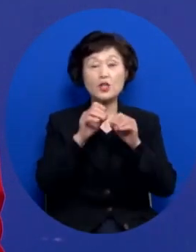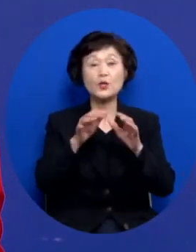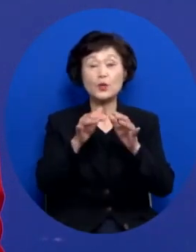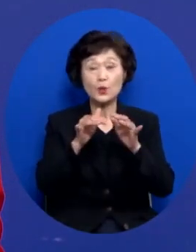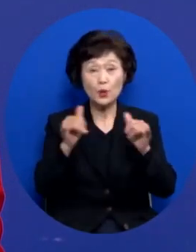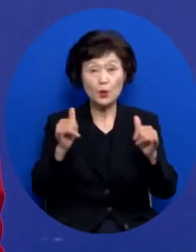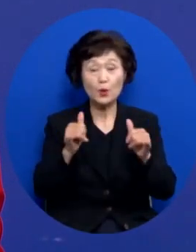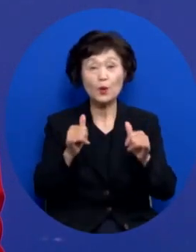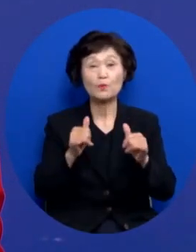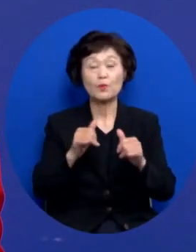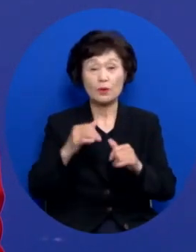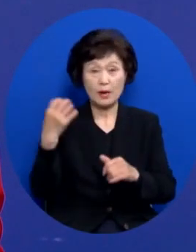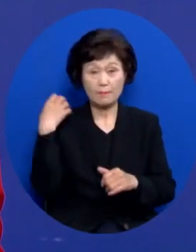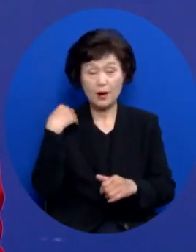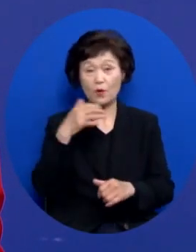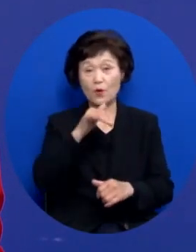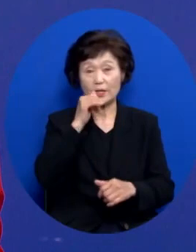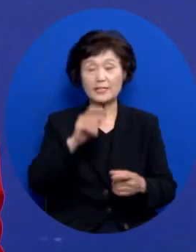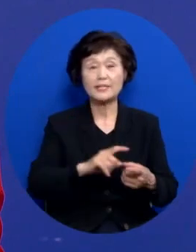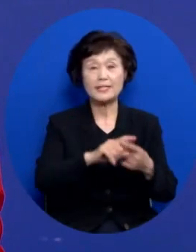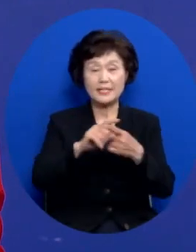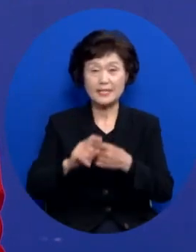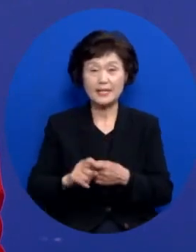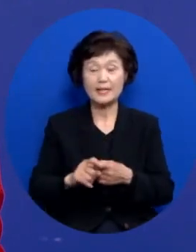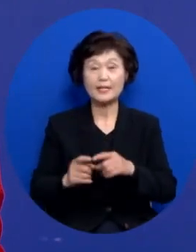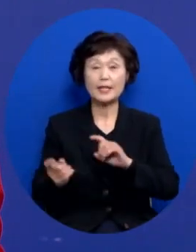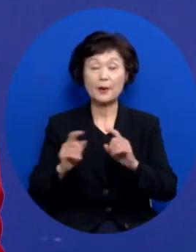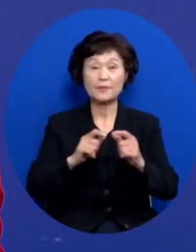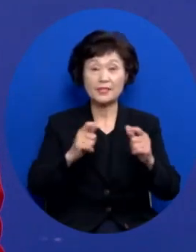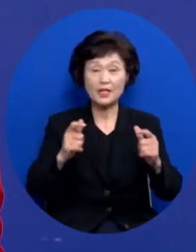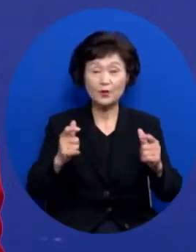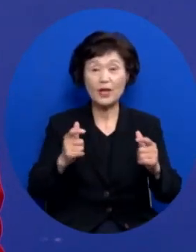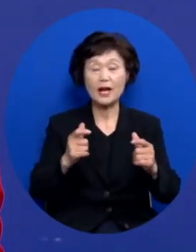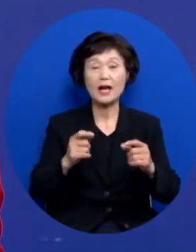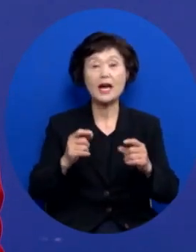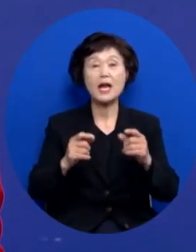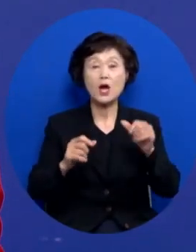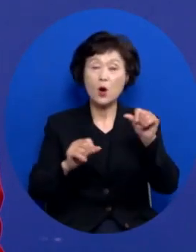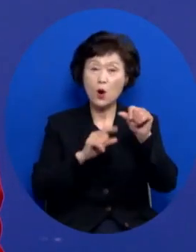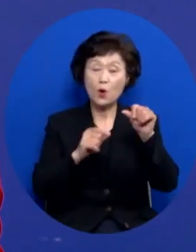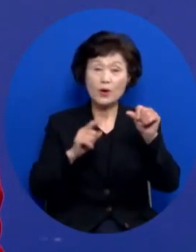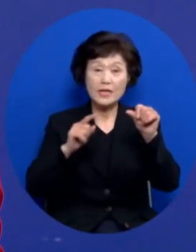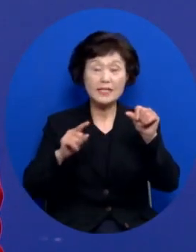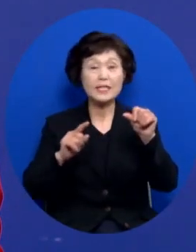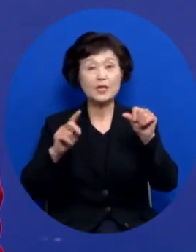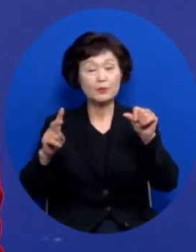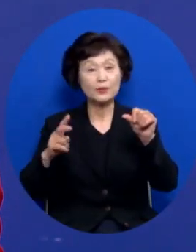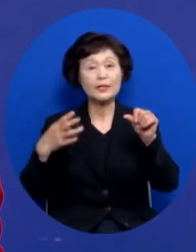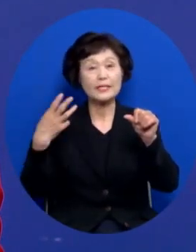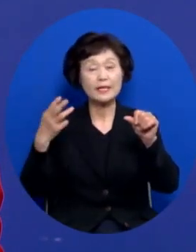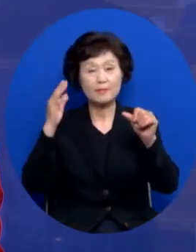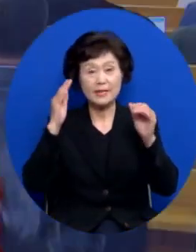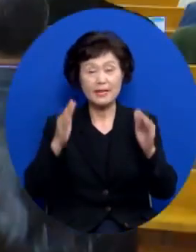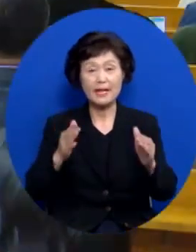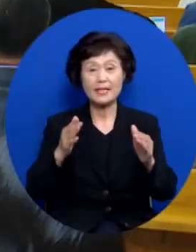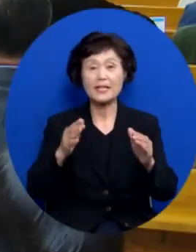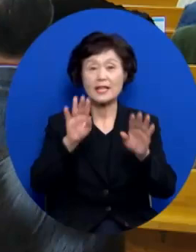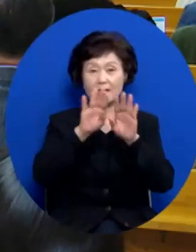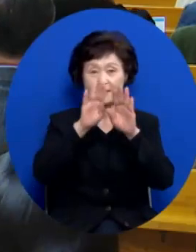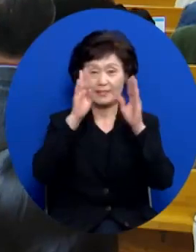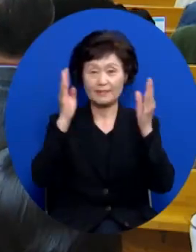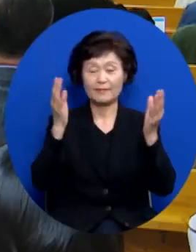주관한 2023 울산지방연합성해가 지난 1일부터 사회간 울산 반석감리교회에서 개최됐습니다